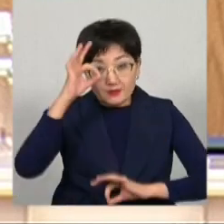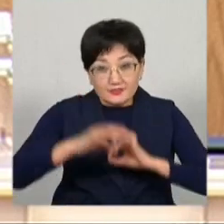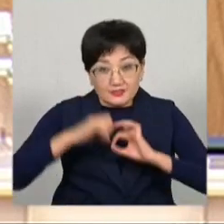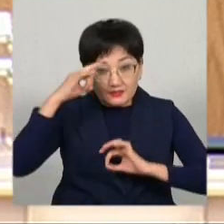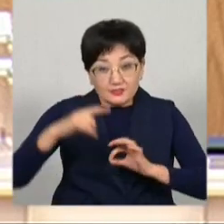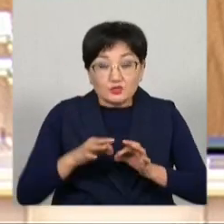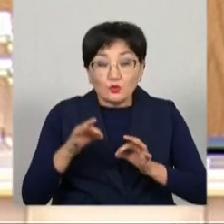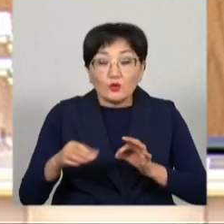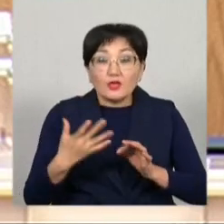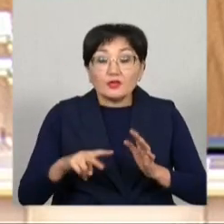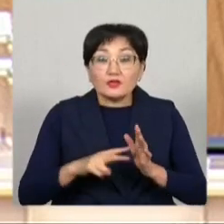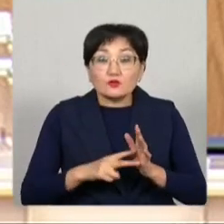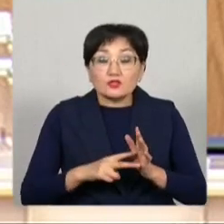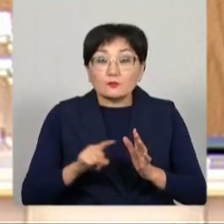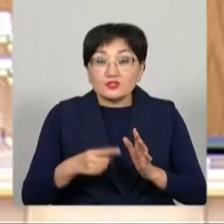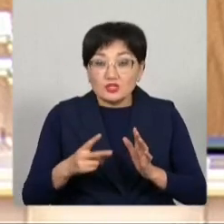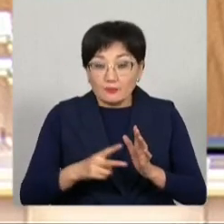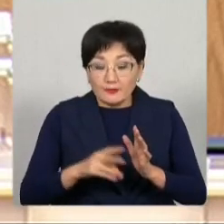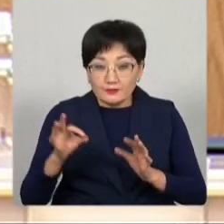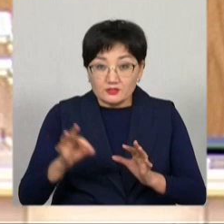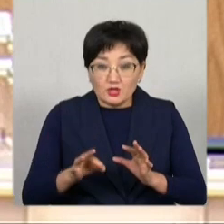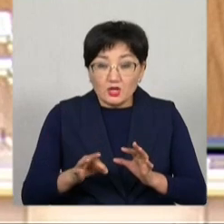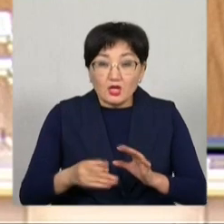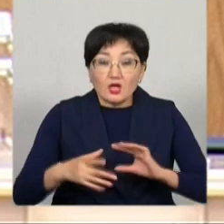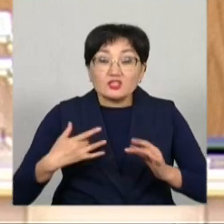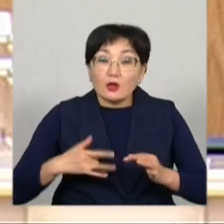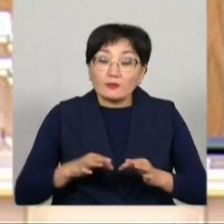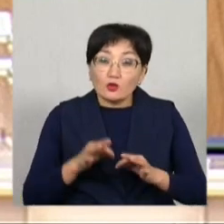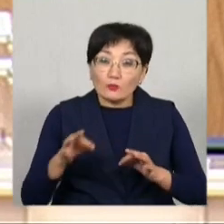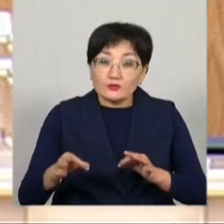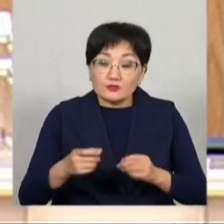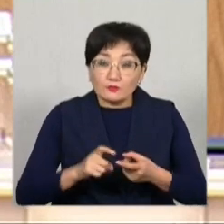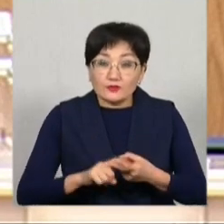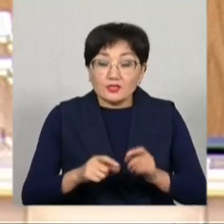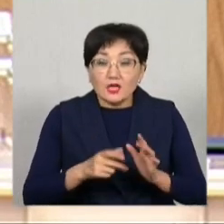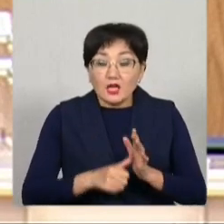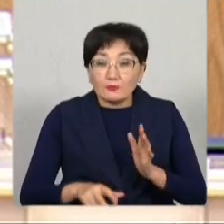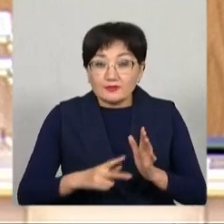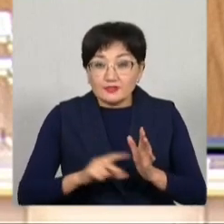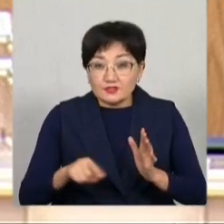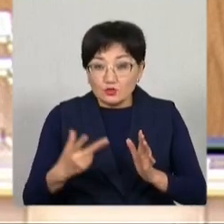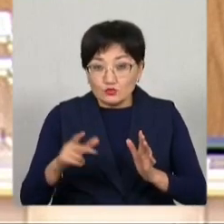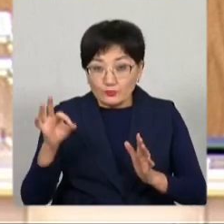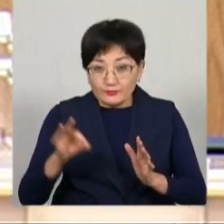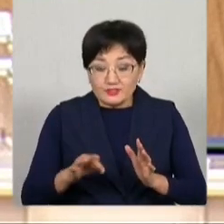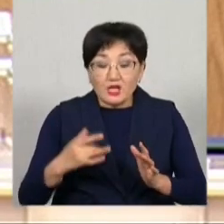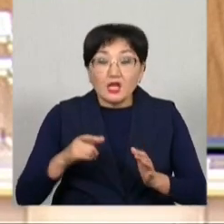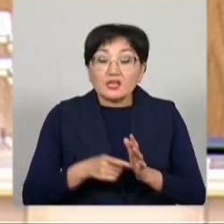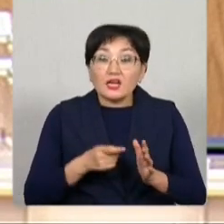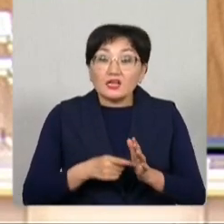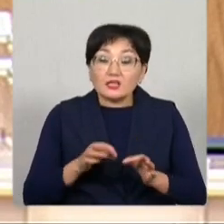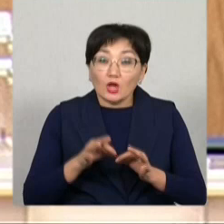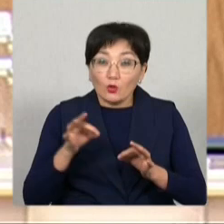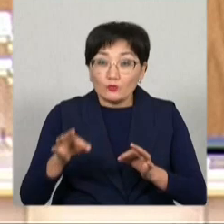бойынша 57.7%, Жамбыл облысы бойынша 68.3%, Қарағанды облысы